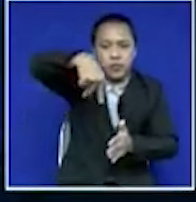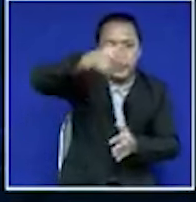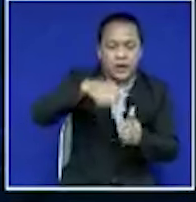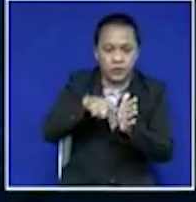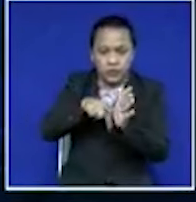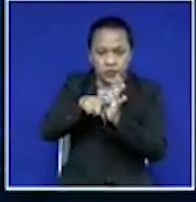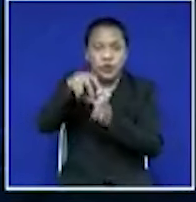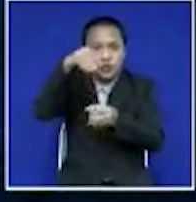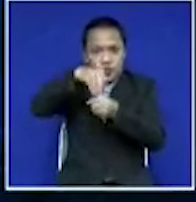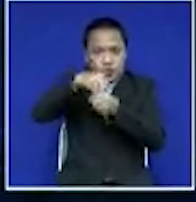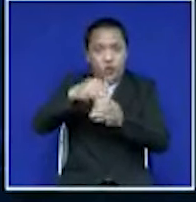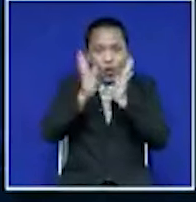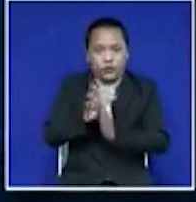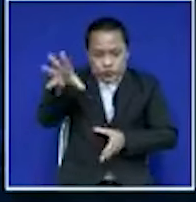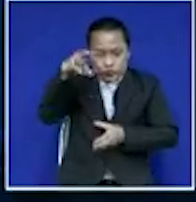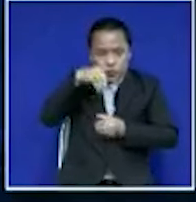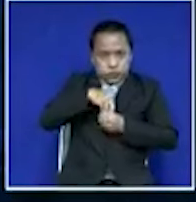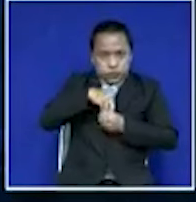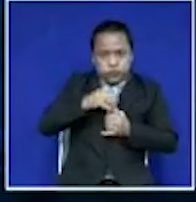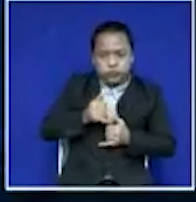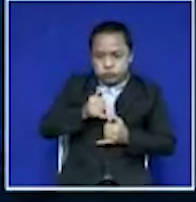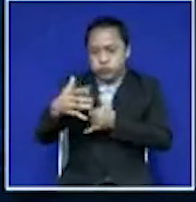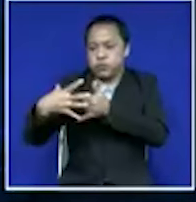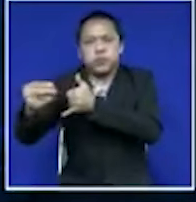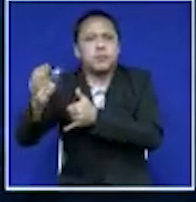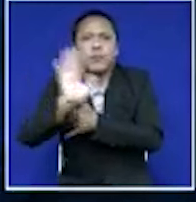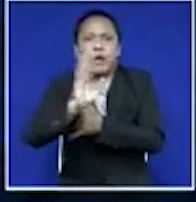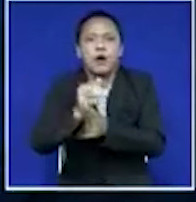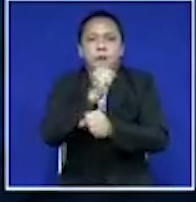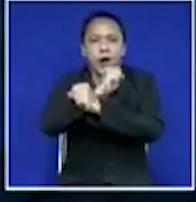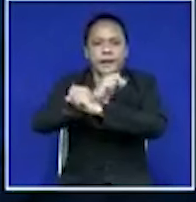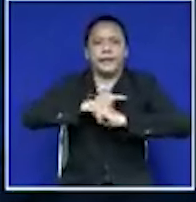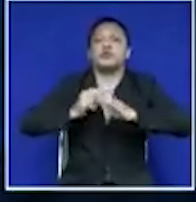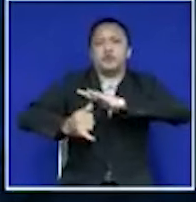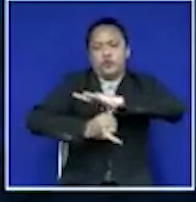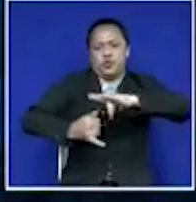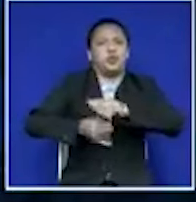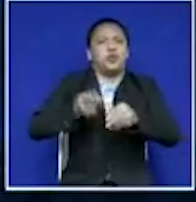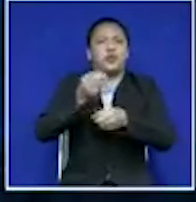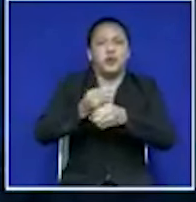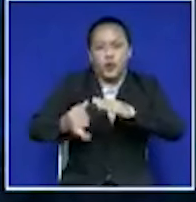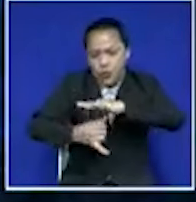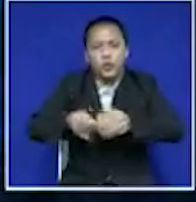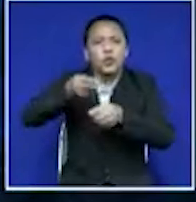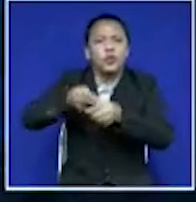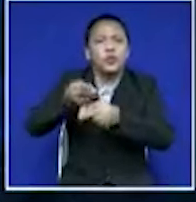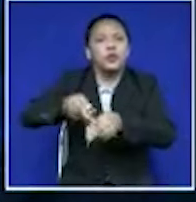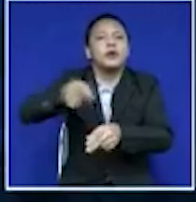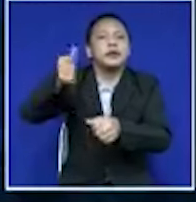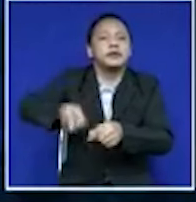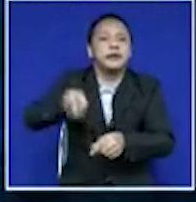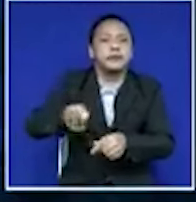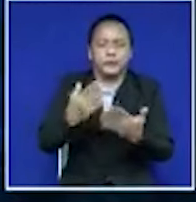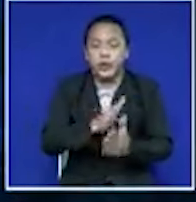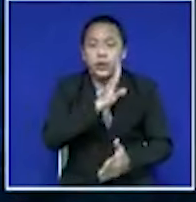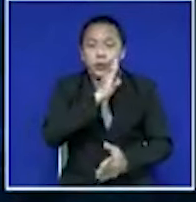แต่คนนี่แหละครับที่เอาเชื้อไวรัสมาอยู่ในตัวแล้วไปไหนมาไหนเนี่ยฮะคือการแพร่กระจายเชื้อเพราะฉะนั้นตอนนี้เร